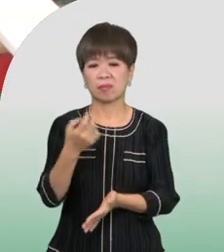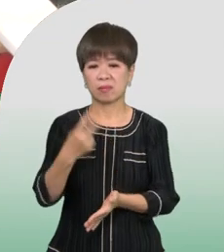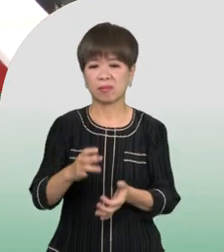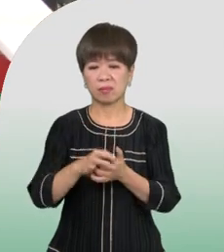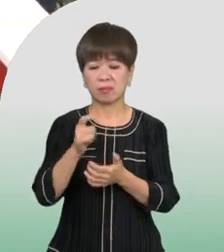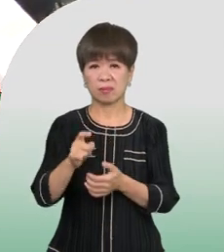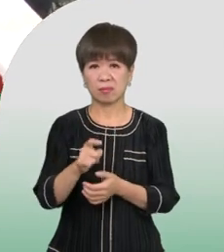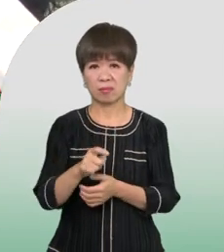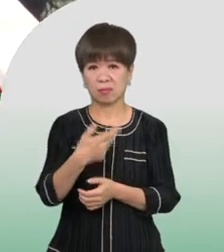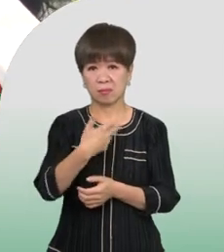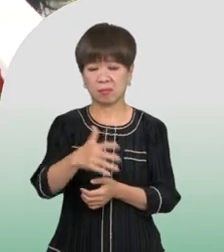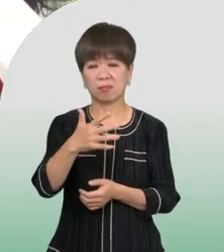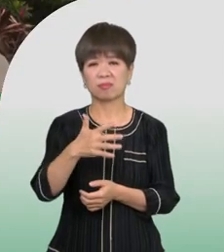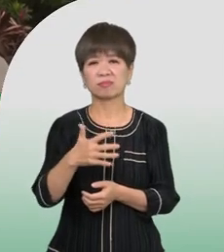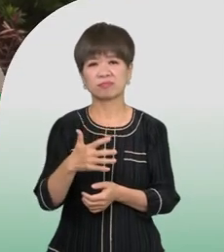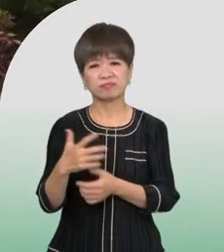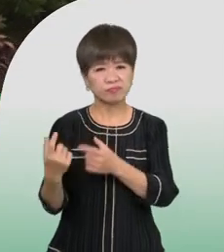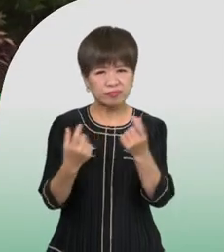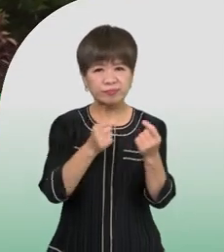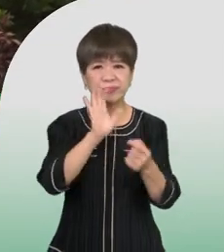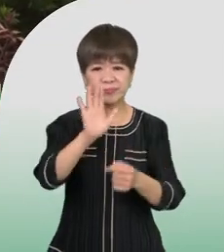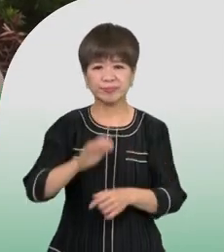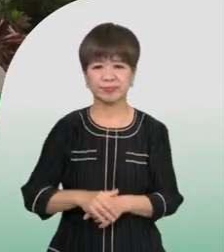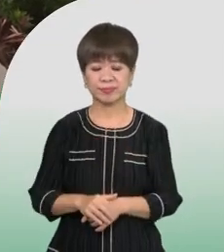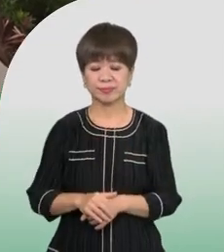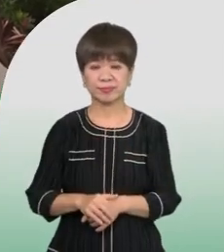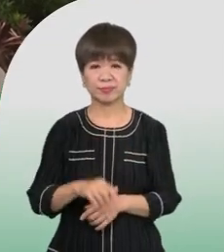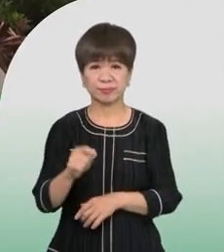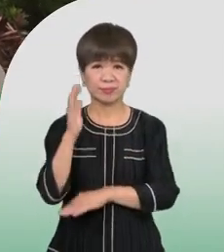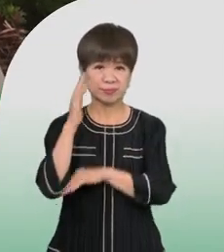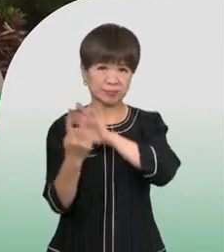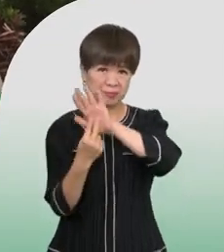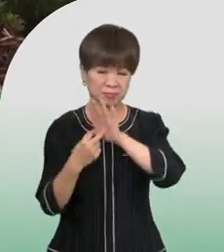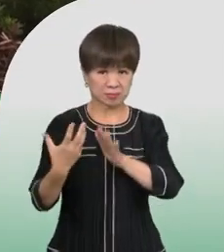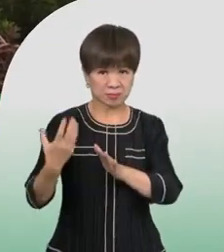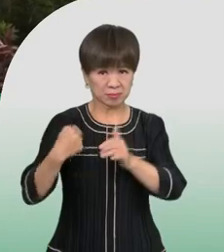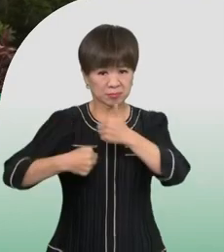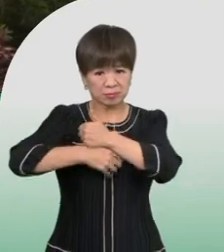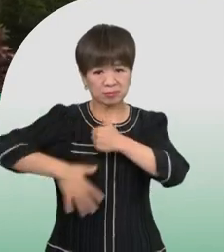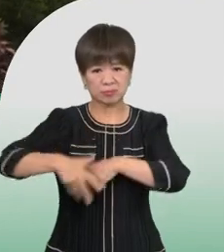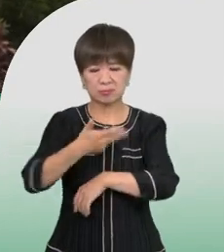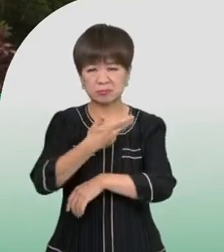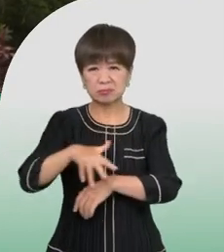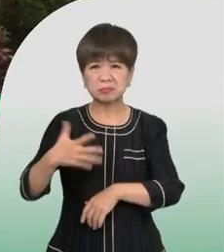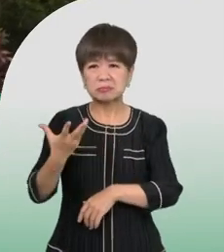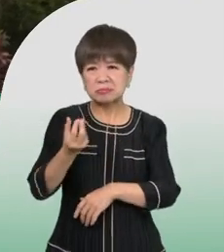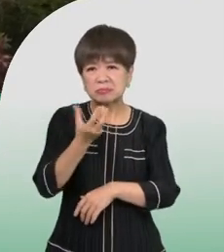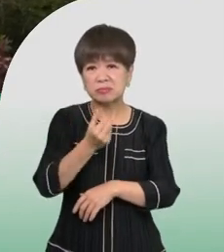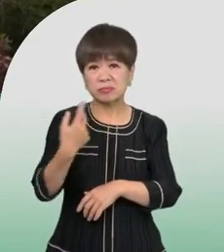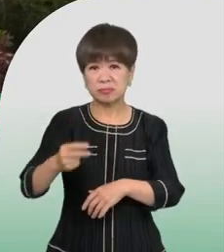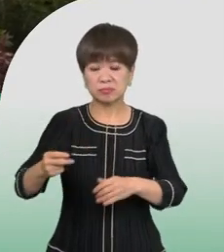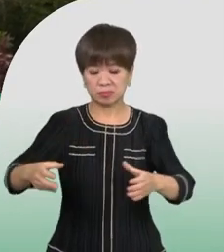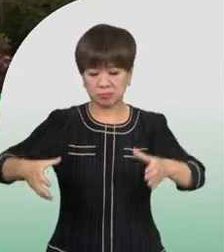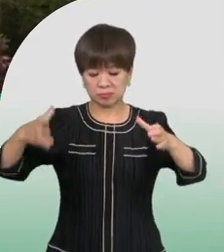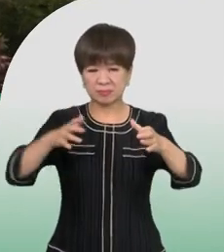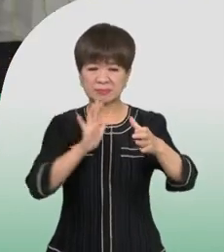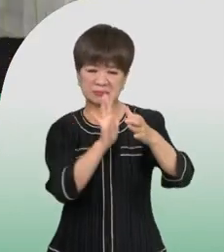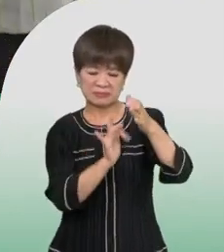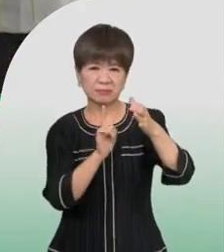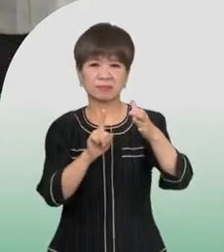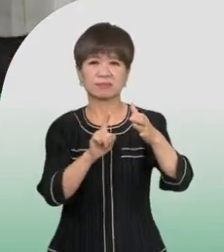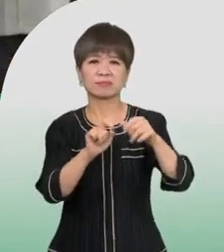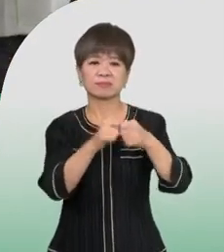个水也会更加的稳定。 农田水利署表示，因为灌溉内桶取水量唔大，加上水塔嘅边有碰嘅物流水，改